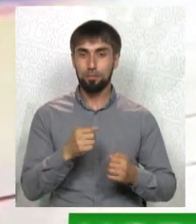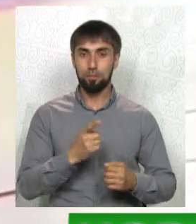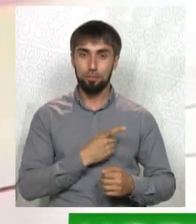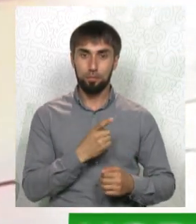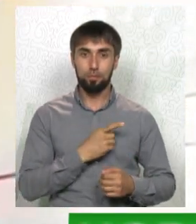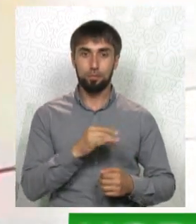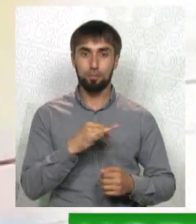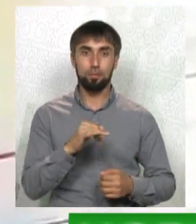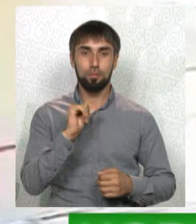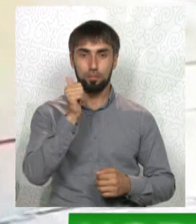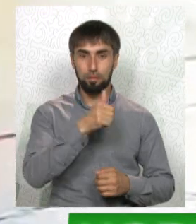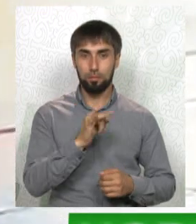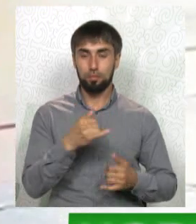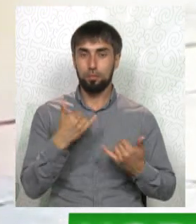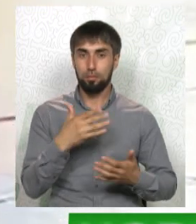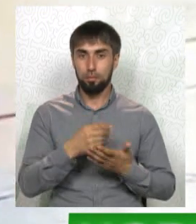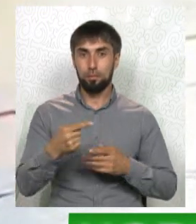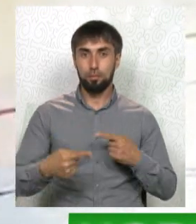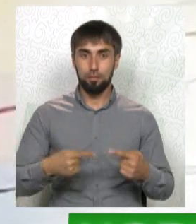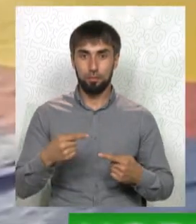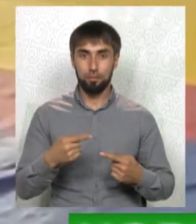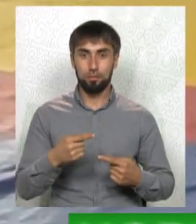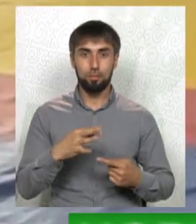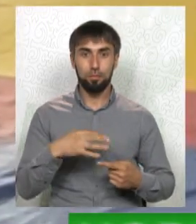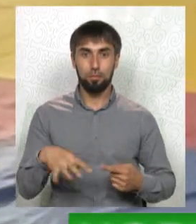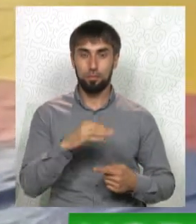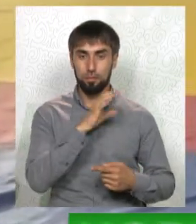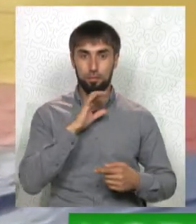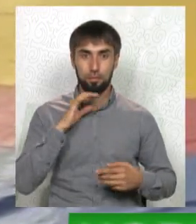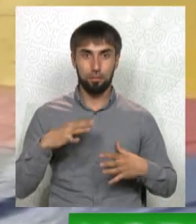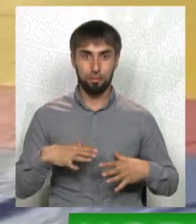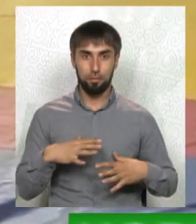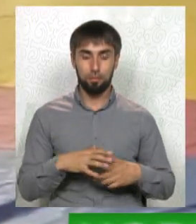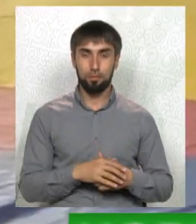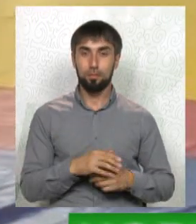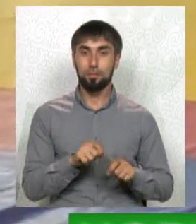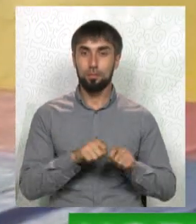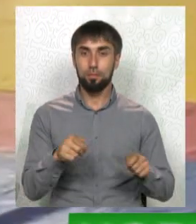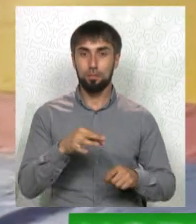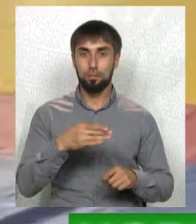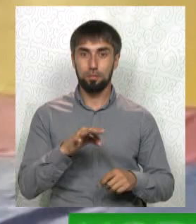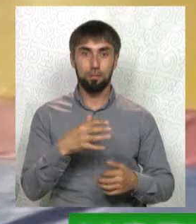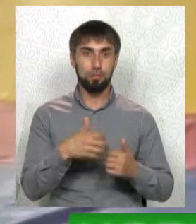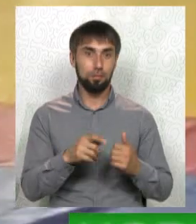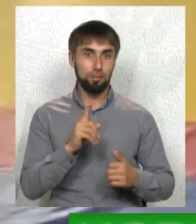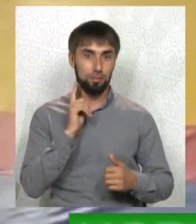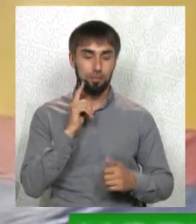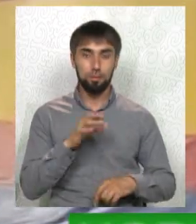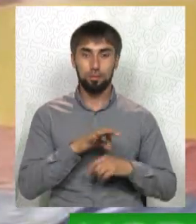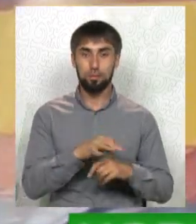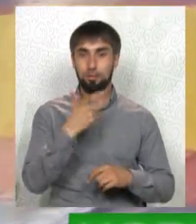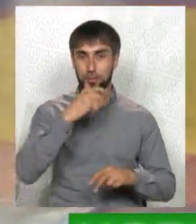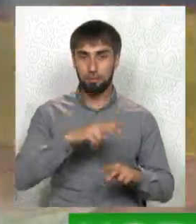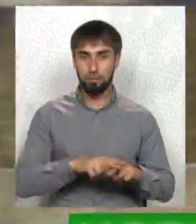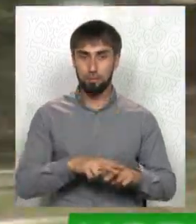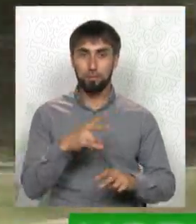мастерство, отточенное годами, и удивляют своих оппонентов со всего Северного Кавказа. Открытое первенство среди юниоров проходило в